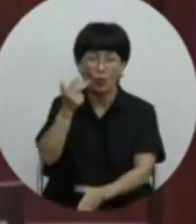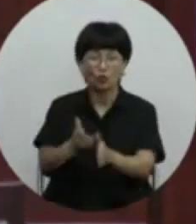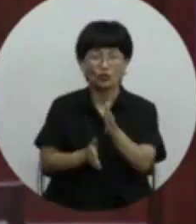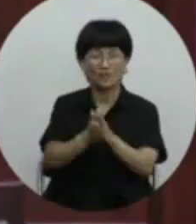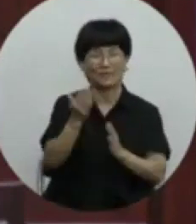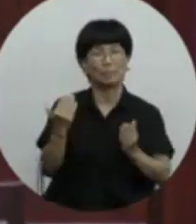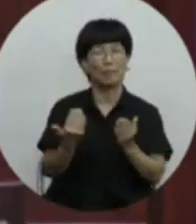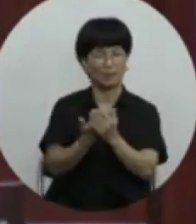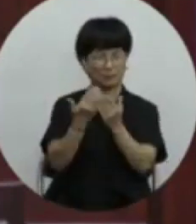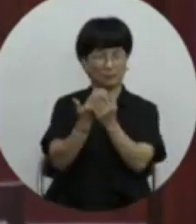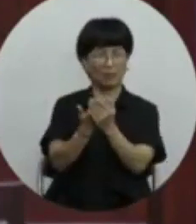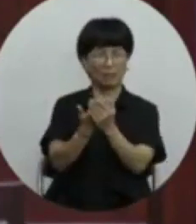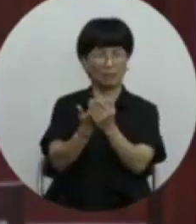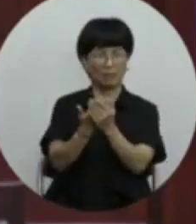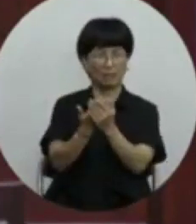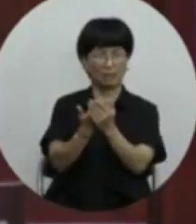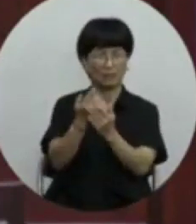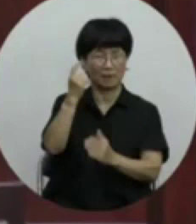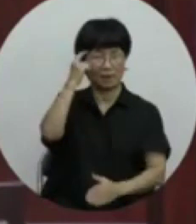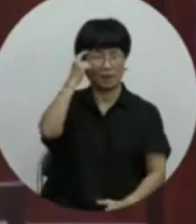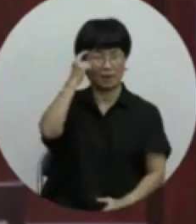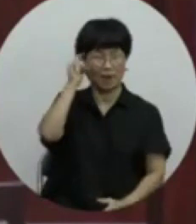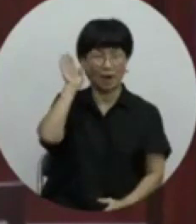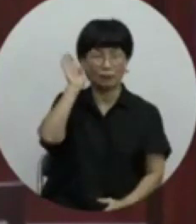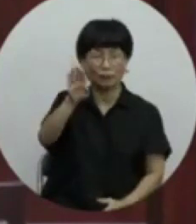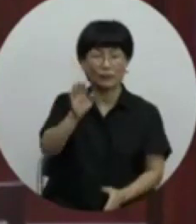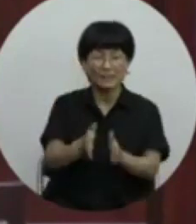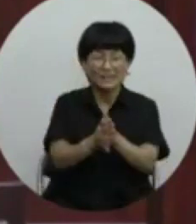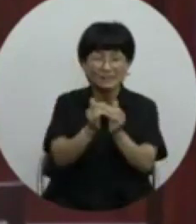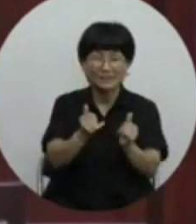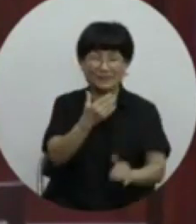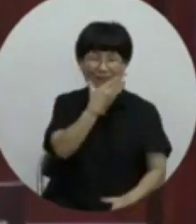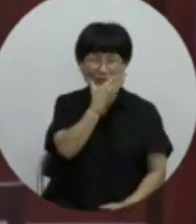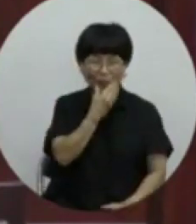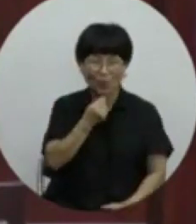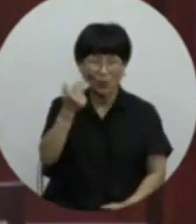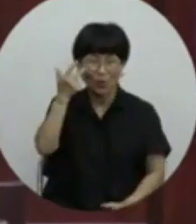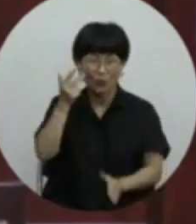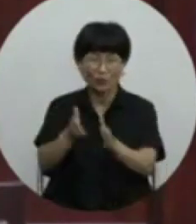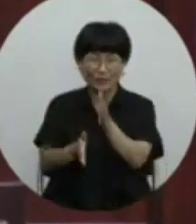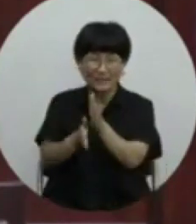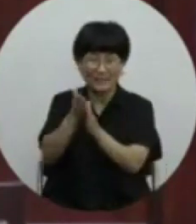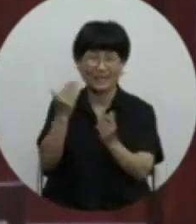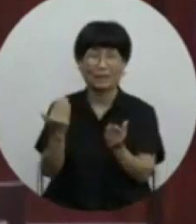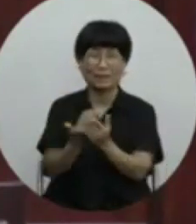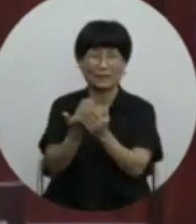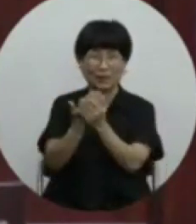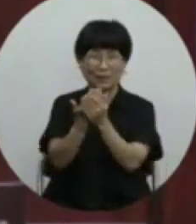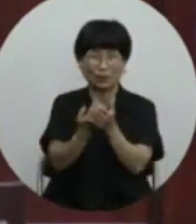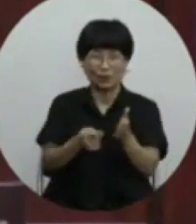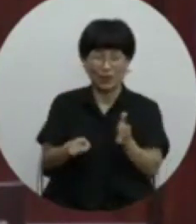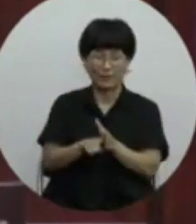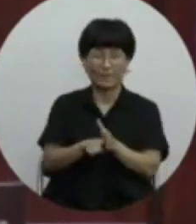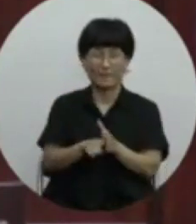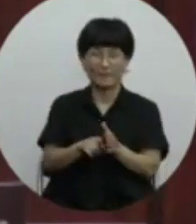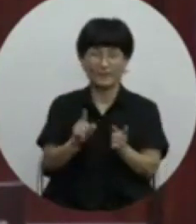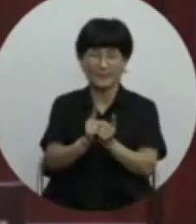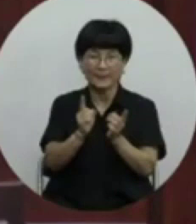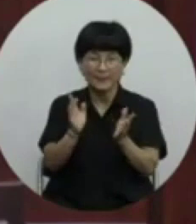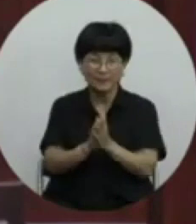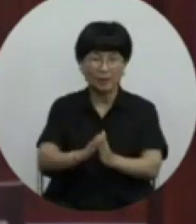발전입니다. 앞으로도 시민의 행복과 여주시 발전을 위해 현장에서 직접